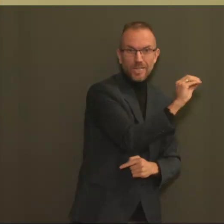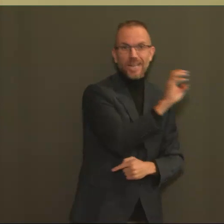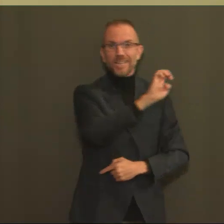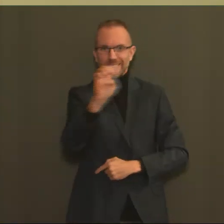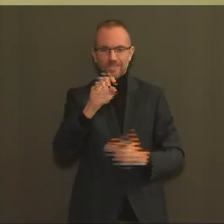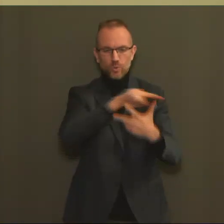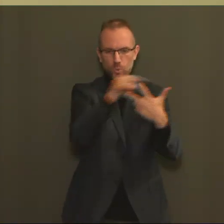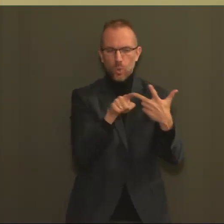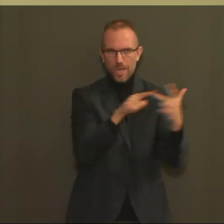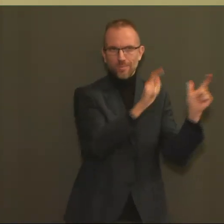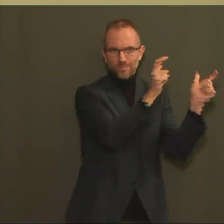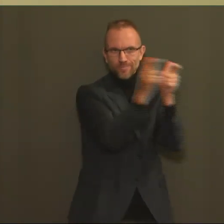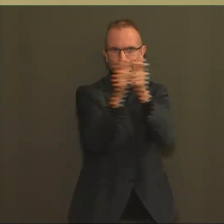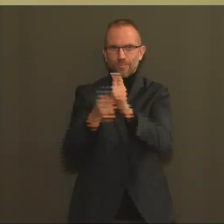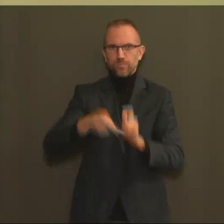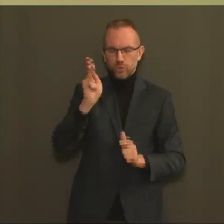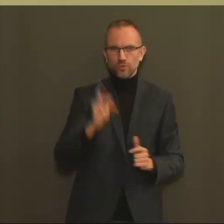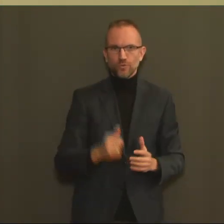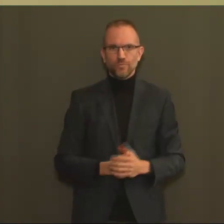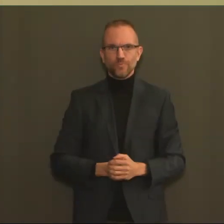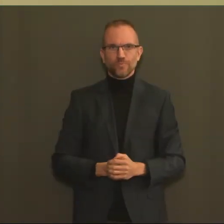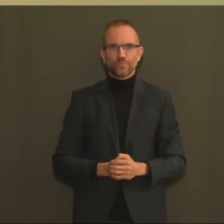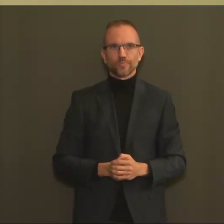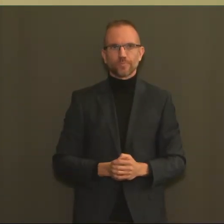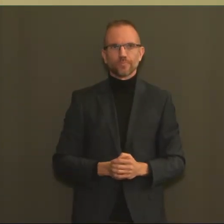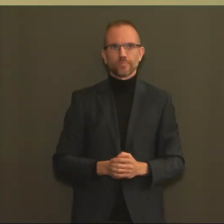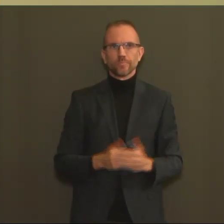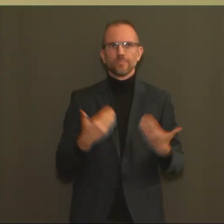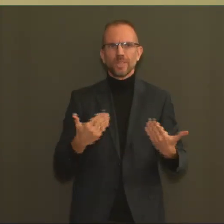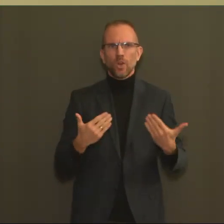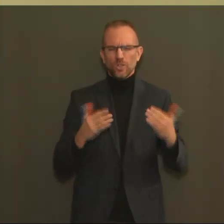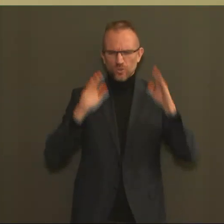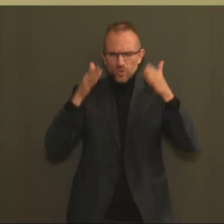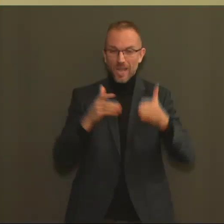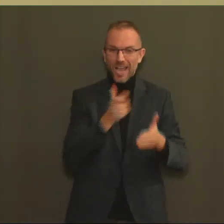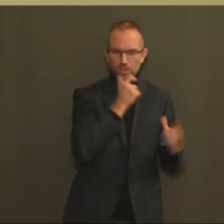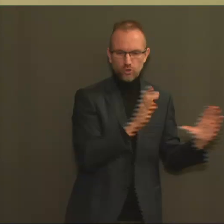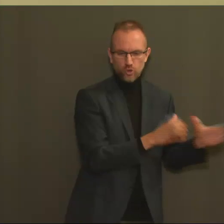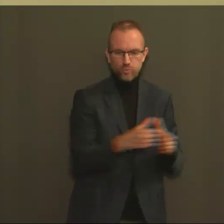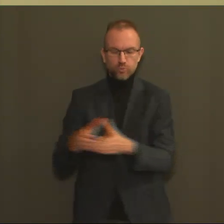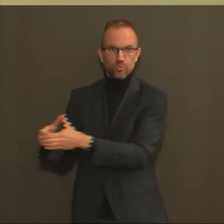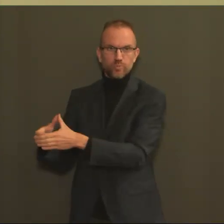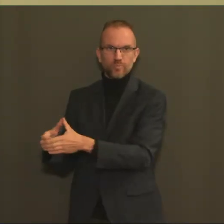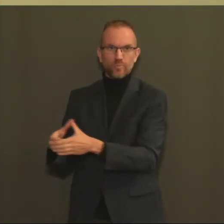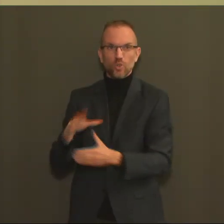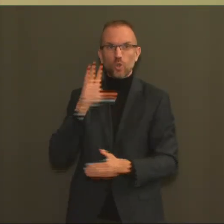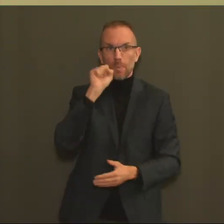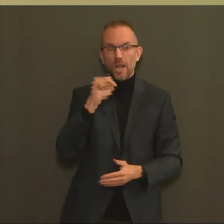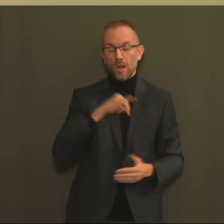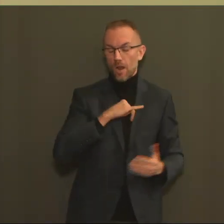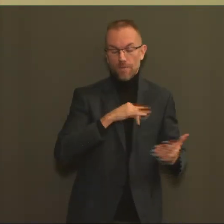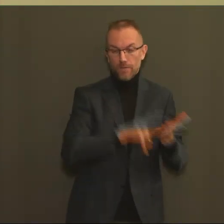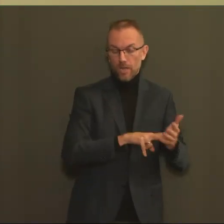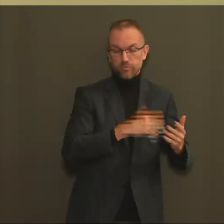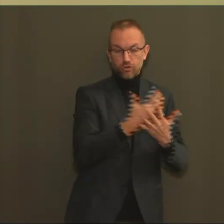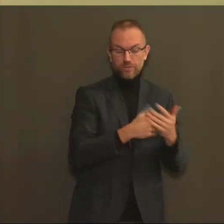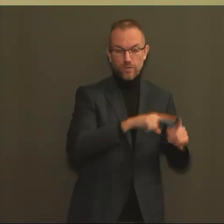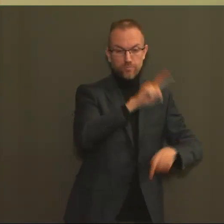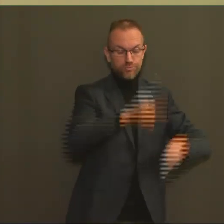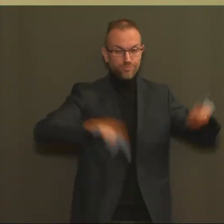er geen tactisch antica coffeeshop de luis allah die différences een machtig daarbij staat q zij portaaltje sudhir